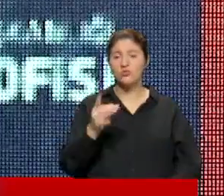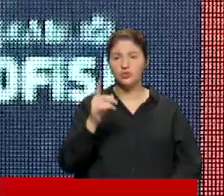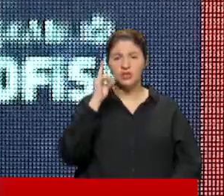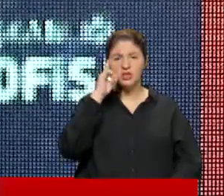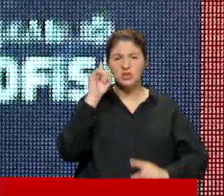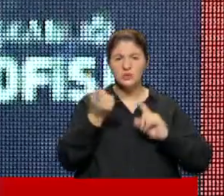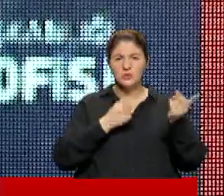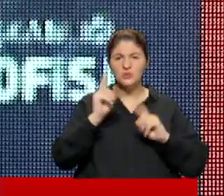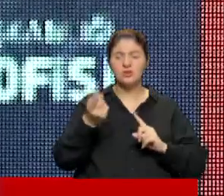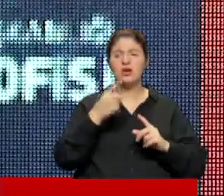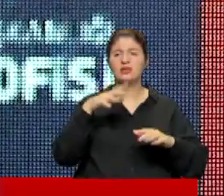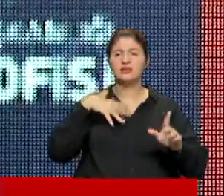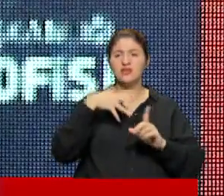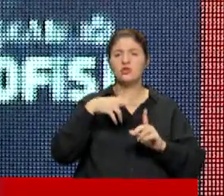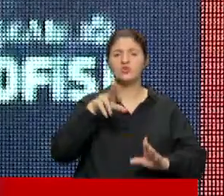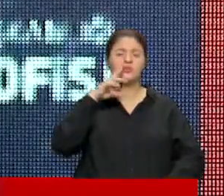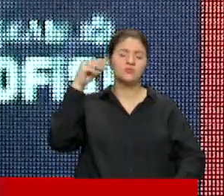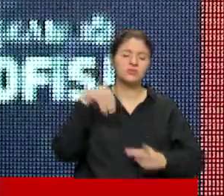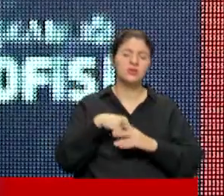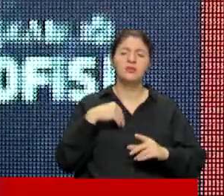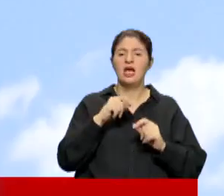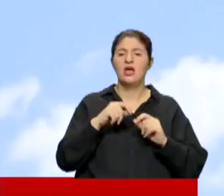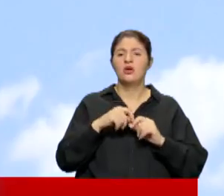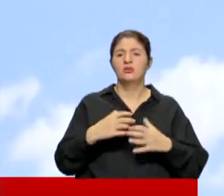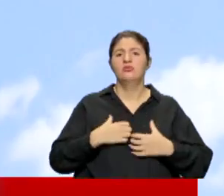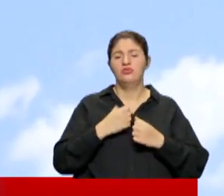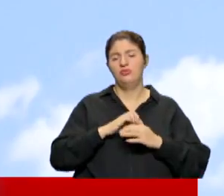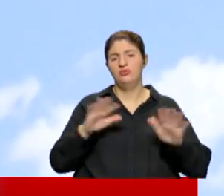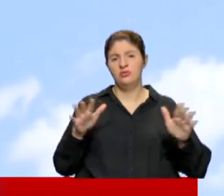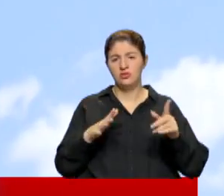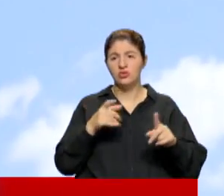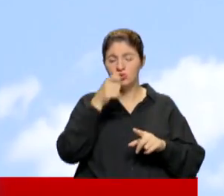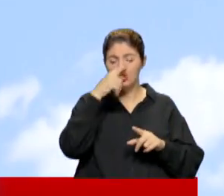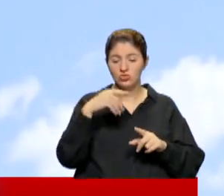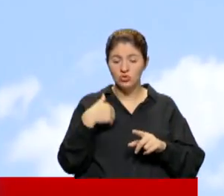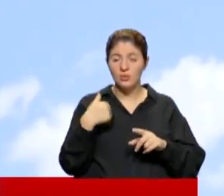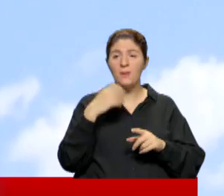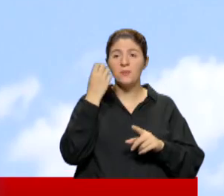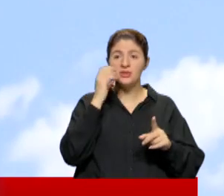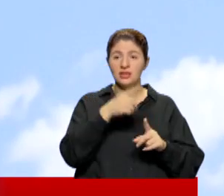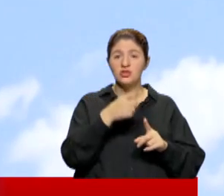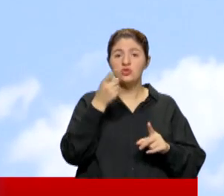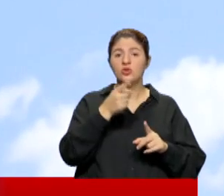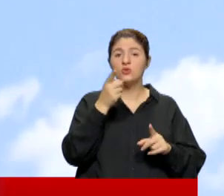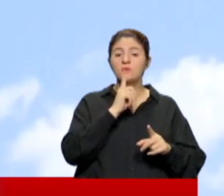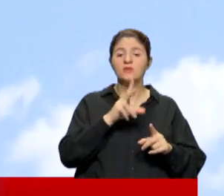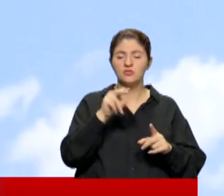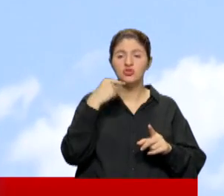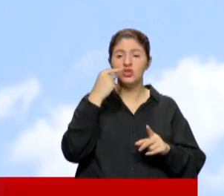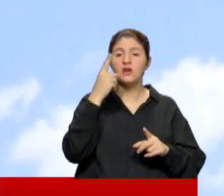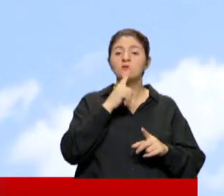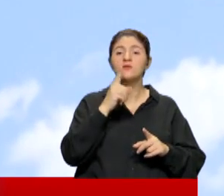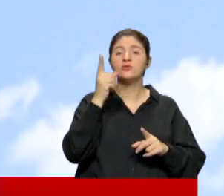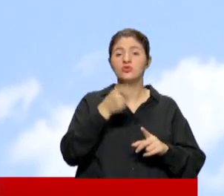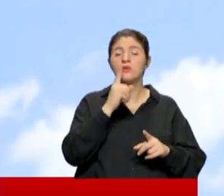saldırıların son mermisi de ekonomimize sıkıldı tük fiyatlarıyla son bir yılda patates % 1170 şeker %